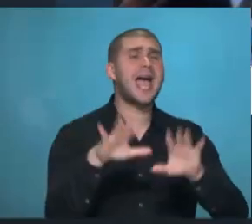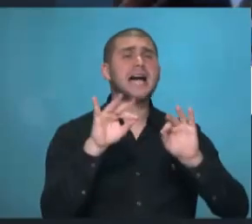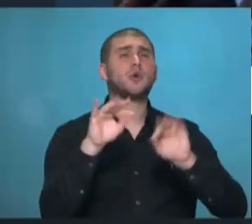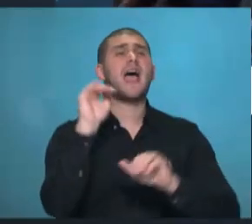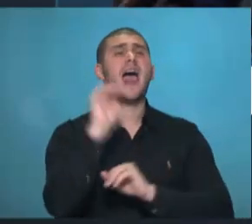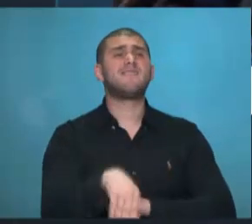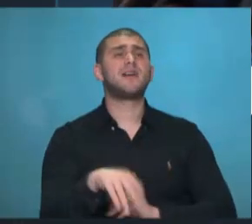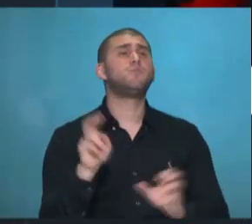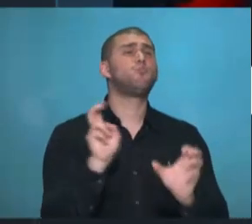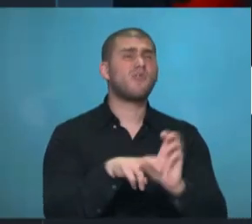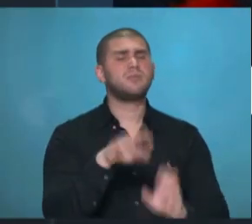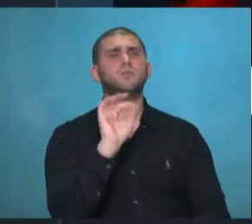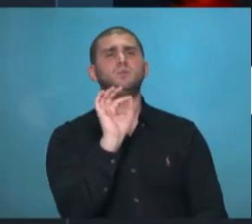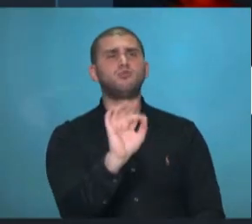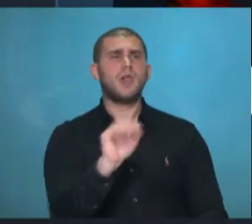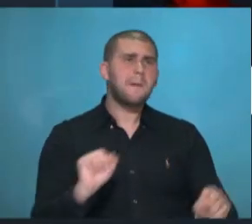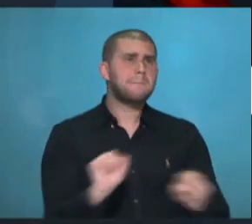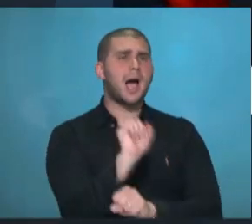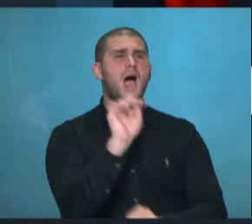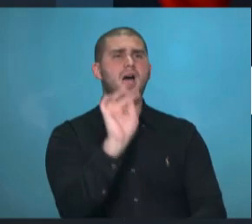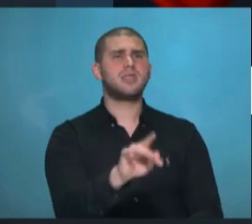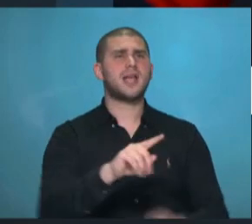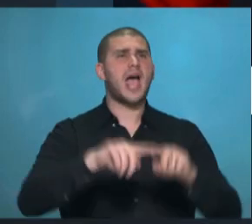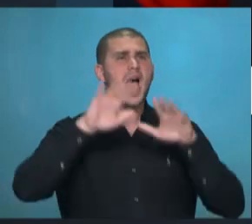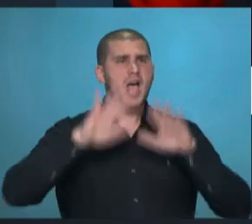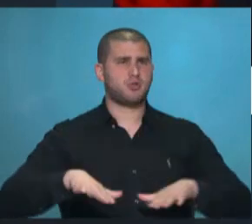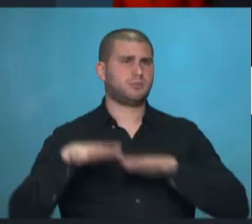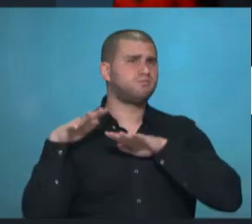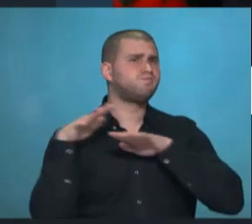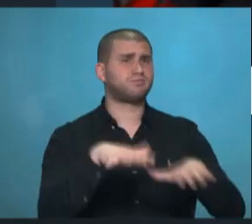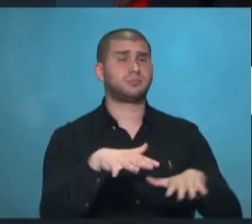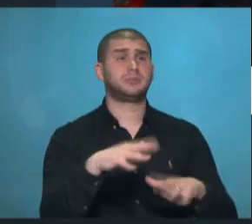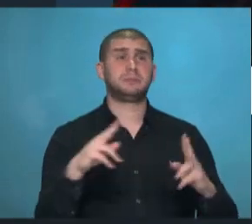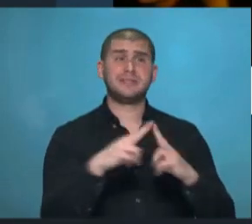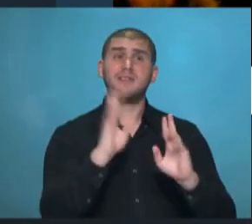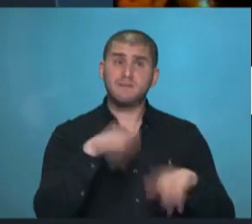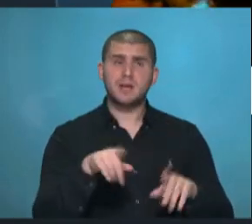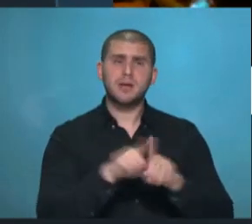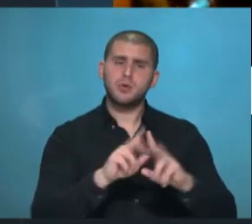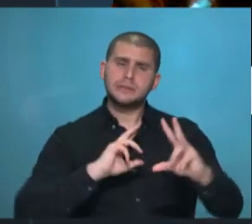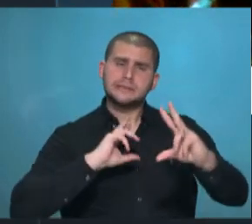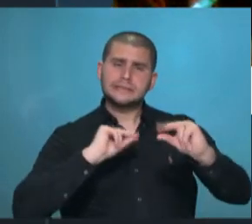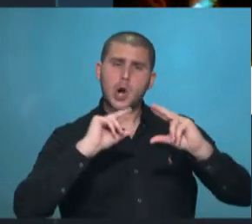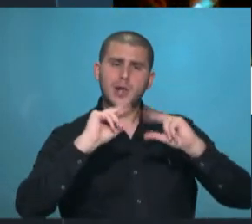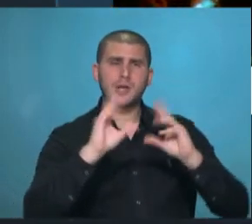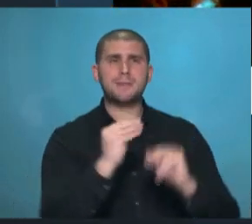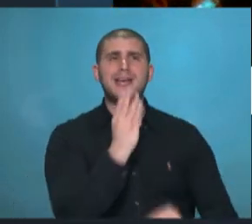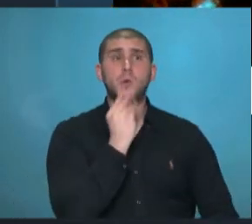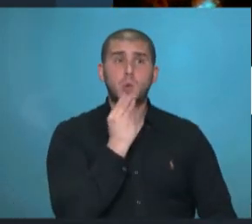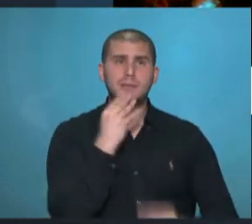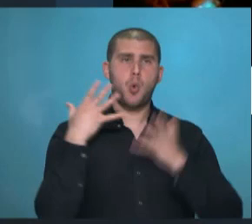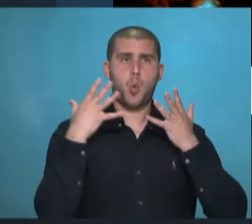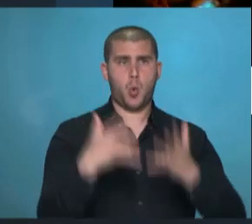אלפי משתתפים כדי למחות כנגד האנטישמיות הגואה בצרפת, וגם כדי להביע סולידריות עם היהודים שהותקפו